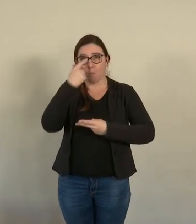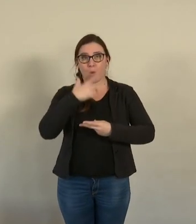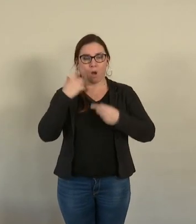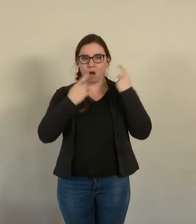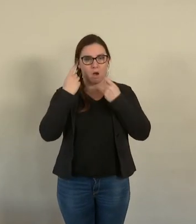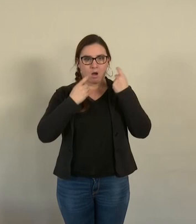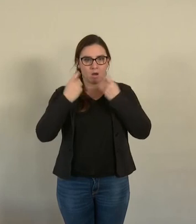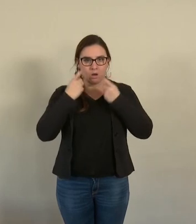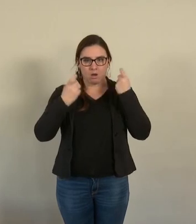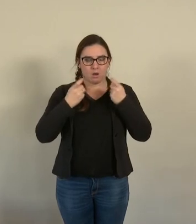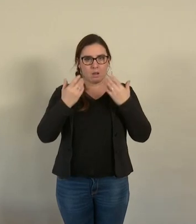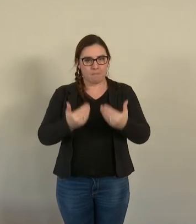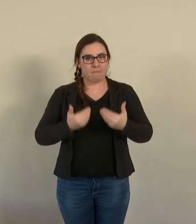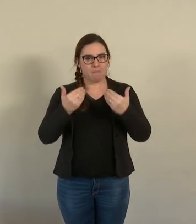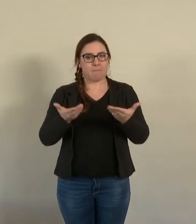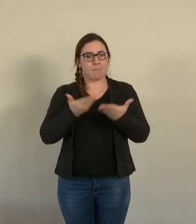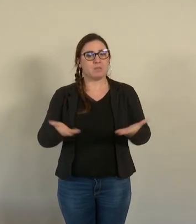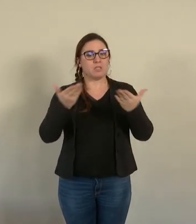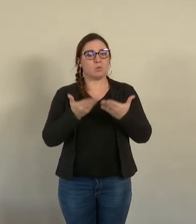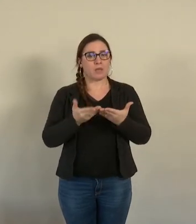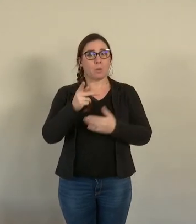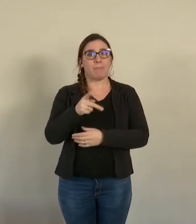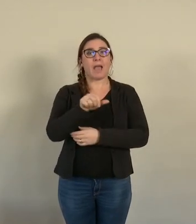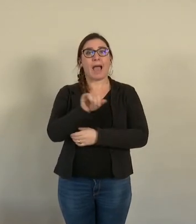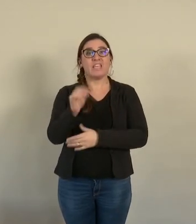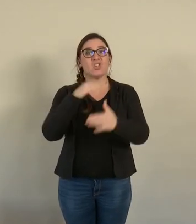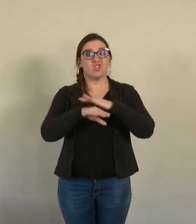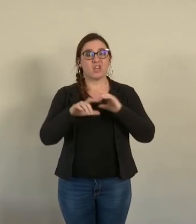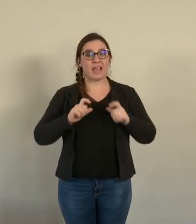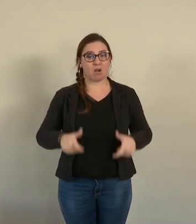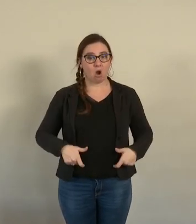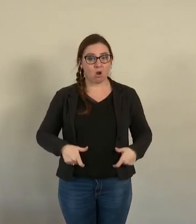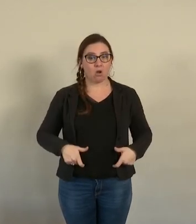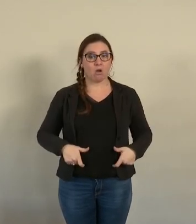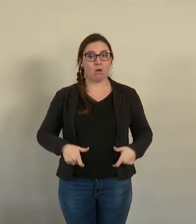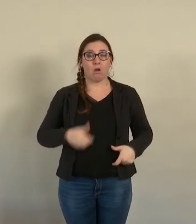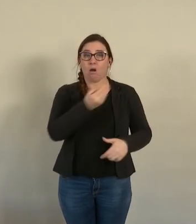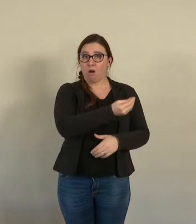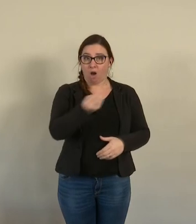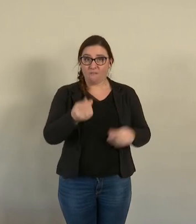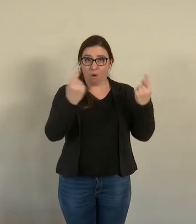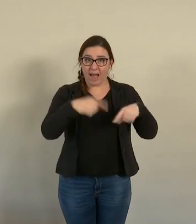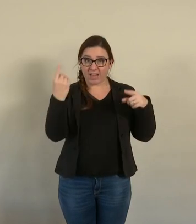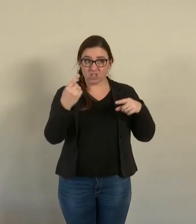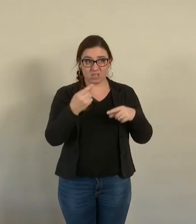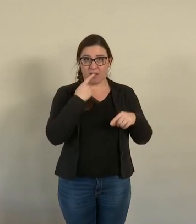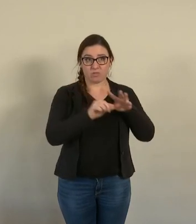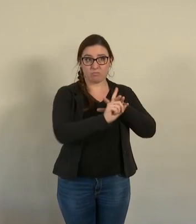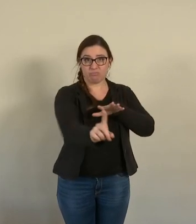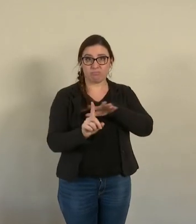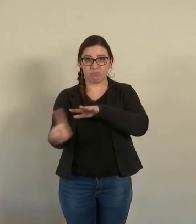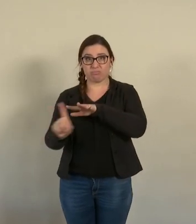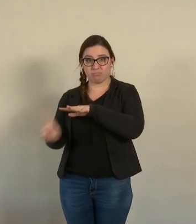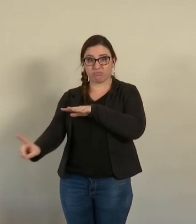concernant la situation persistante liée à la politique de paiai au sein de l'école qui entraîne l'exclusion des enfants allergiques aux aliments lors des